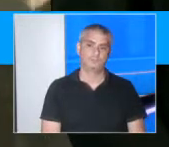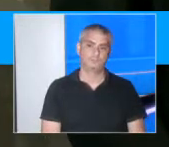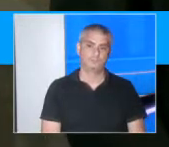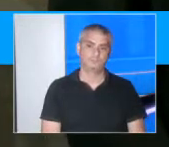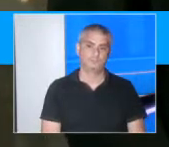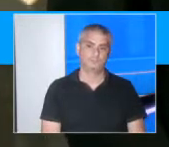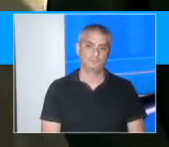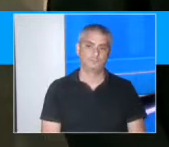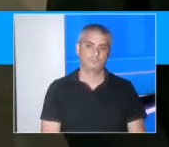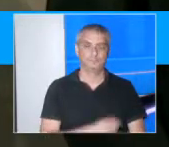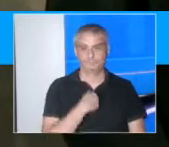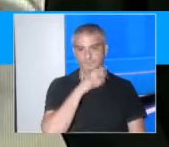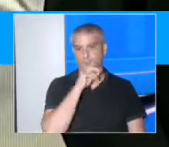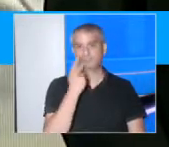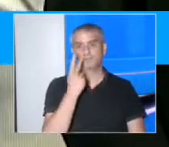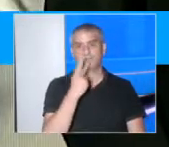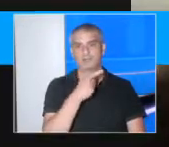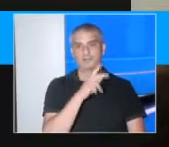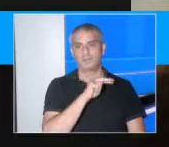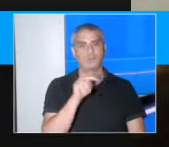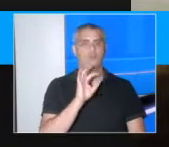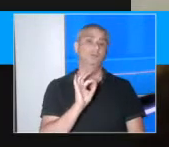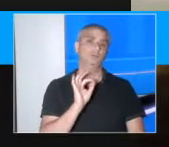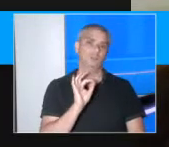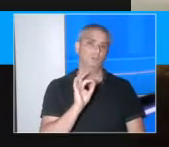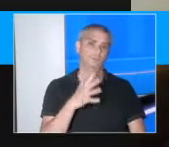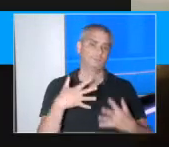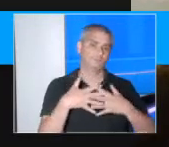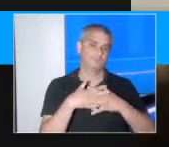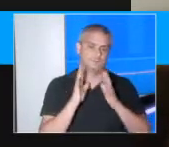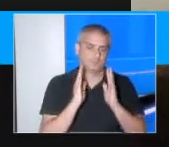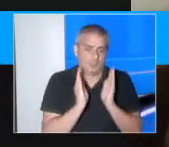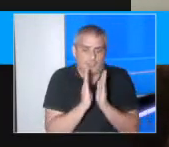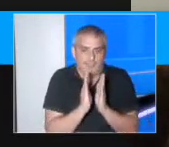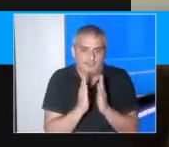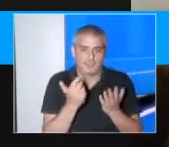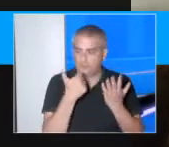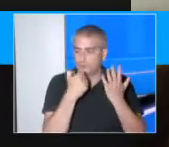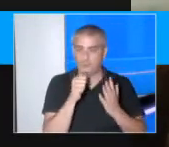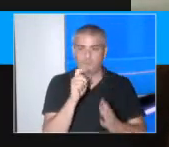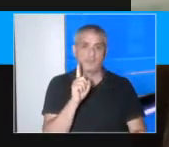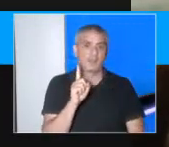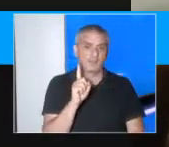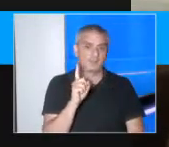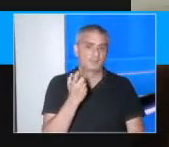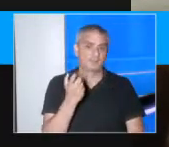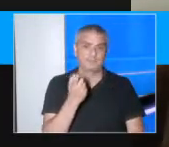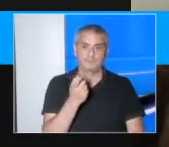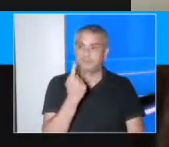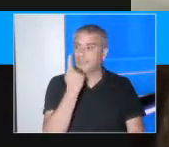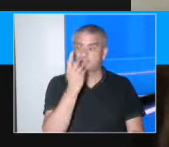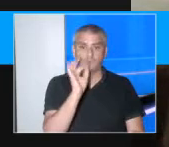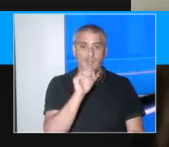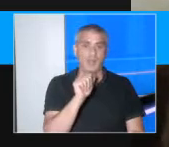תראה, אני נגעתי בעיקר באמת בעניין שבקואליציה כל כך צרה של 61 אצבעות, אז האצבע